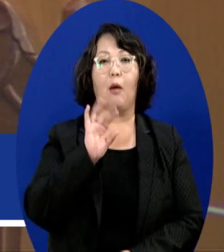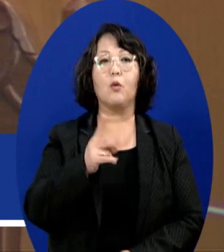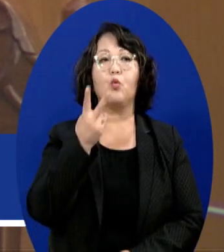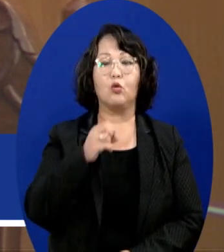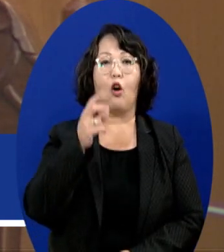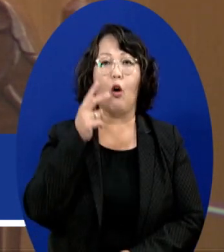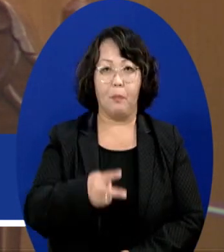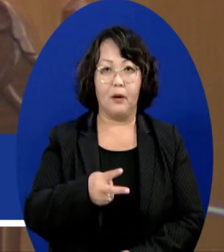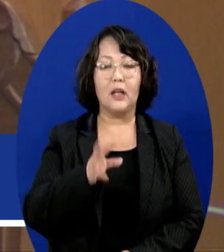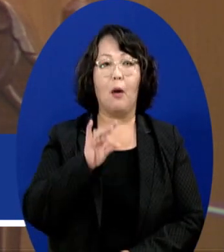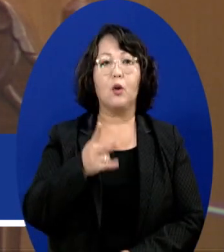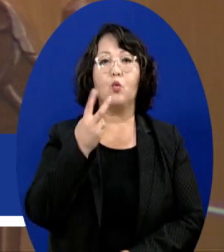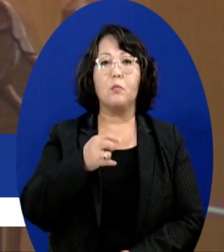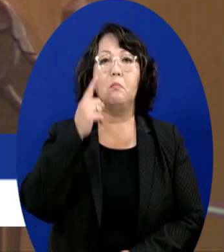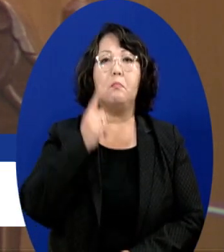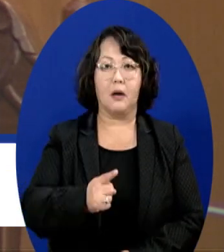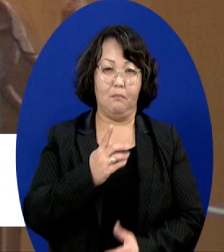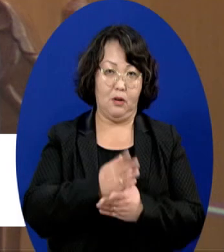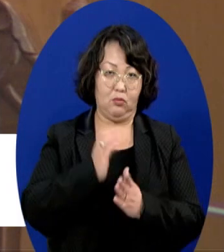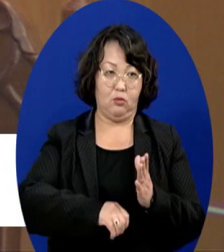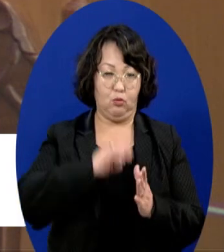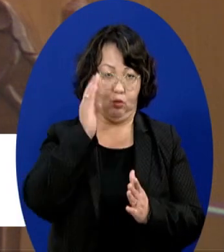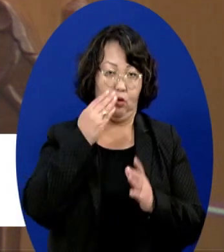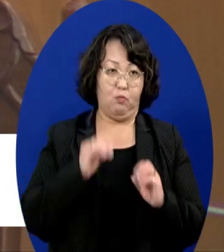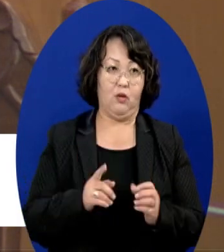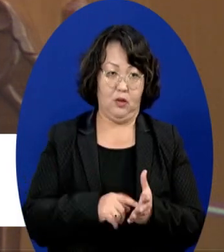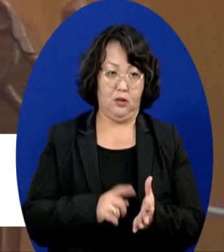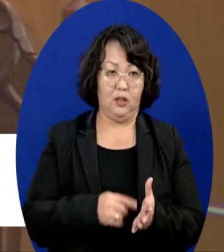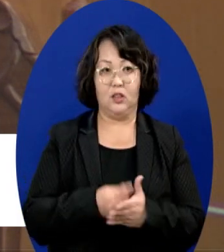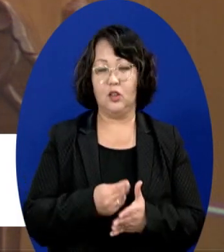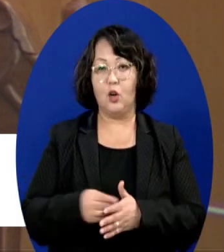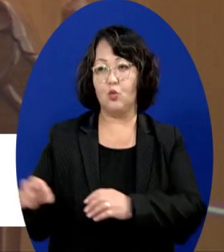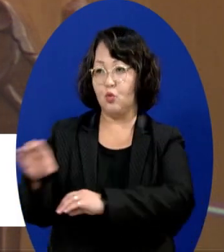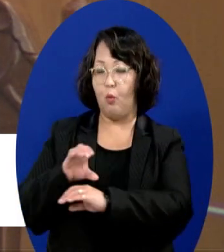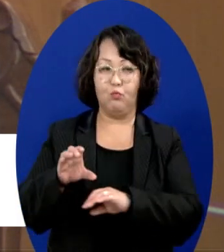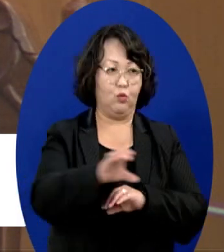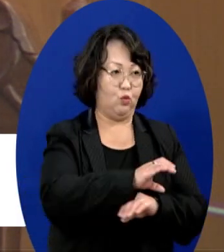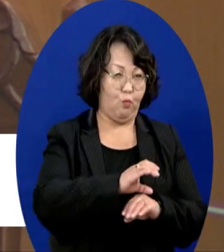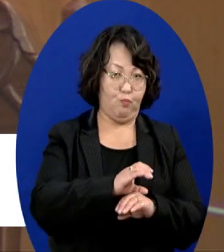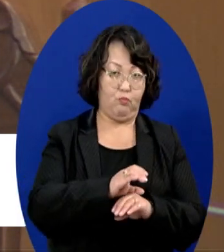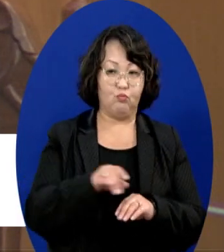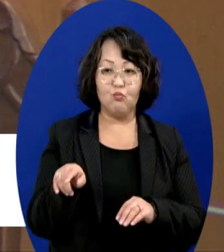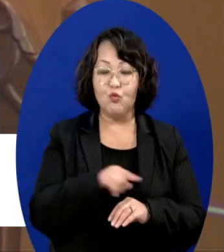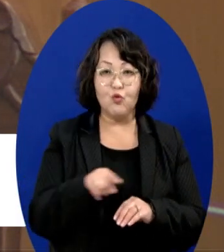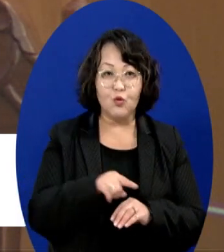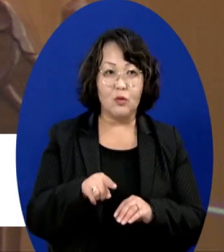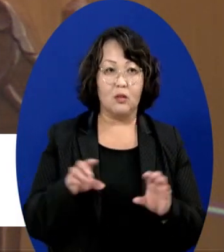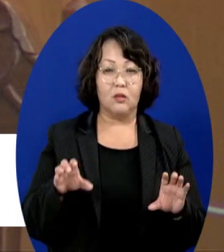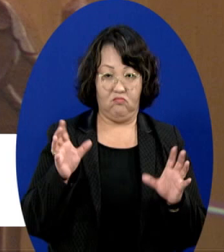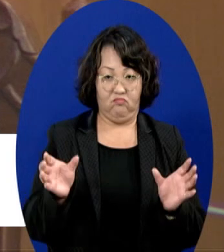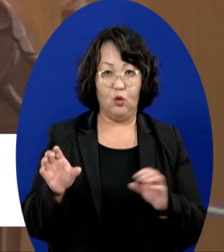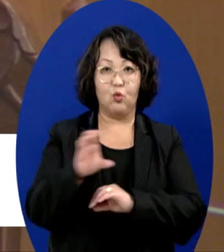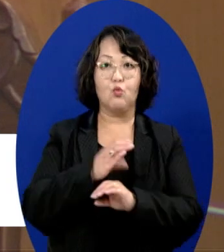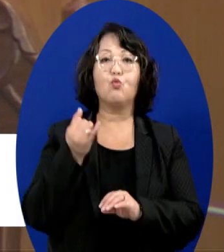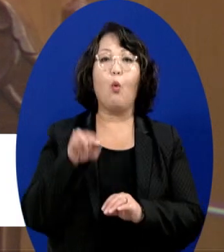Ямар нөхцөлд 1000 байх. Энэ шиг тодорхой болгож өгөхгүй бол одоо зэрэгэлдээ 200 байлаа гэж бодъё. Одоо хөсгөлийн цэцэрлэгийн цагаан уул гэдээ 200 байж хат. Нэг нь